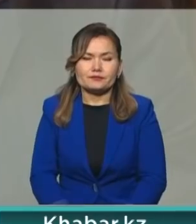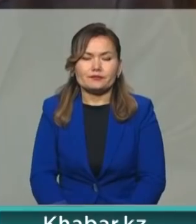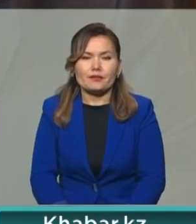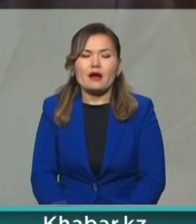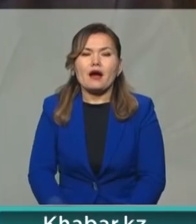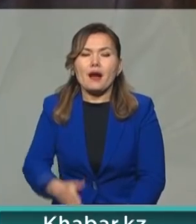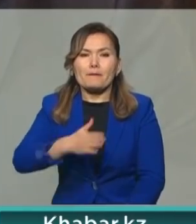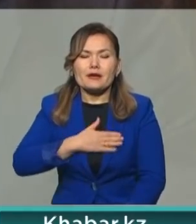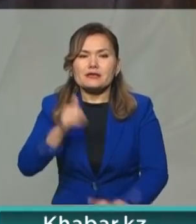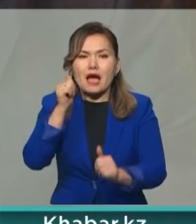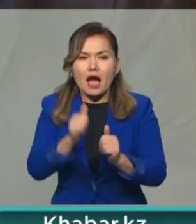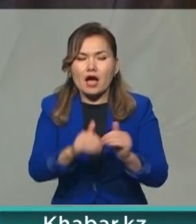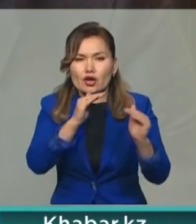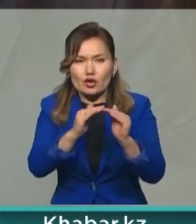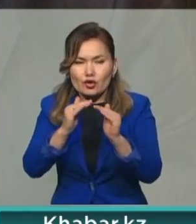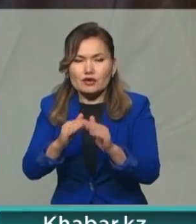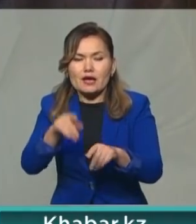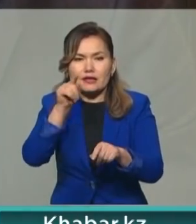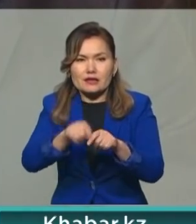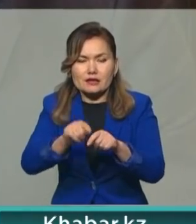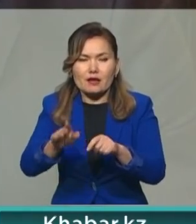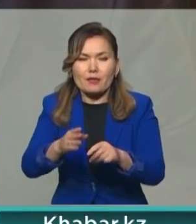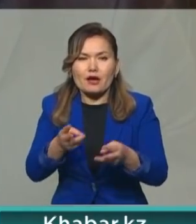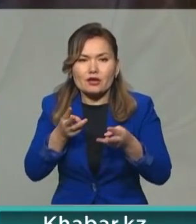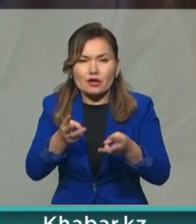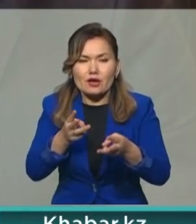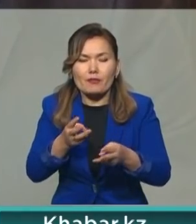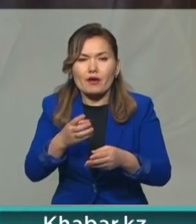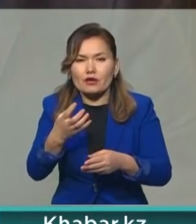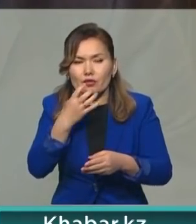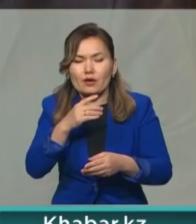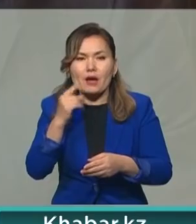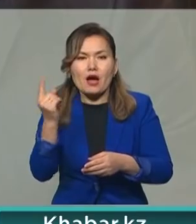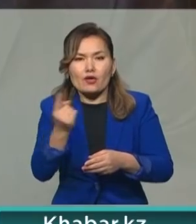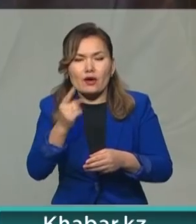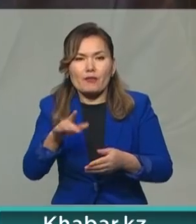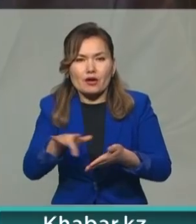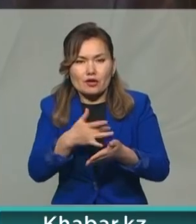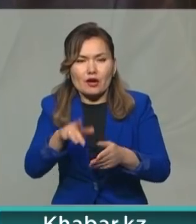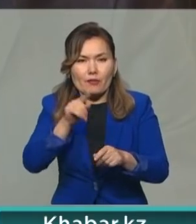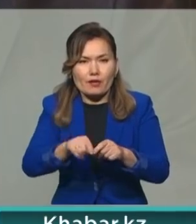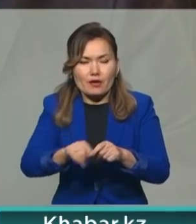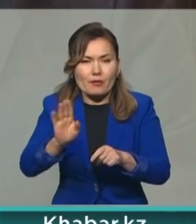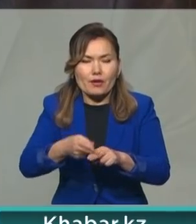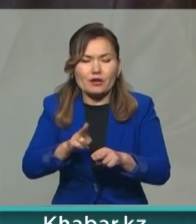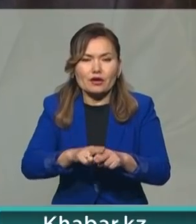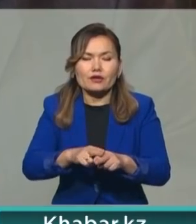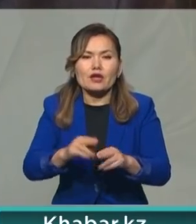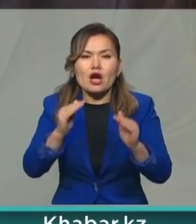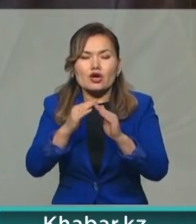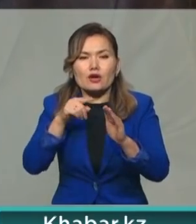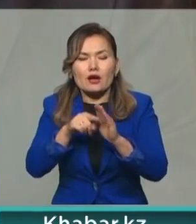Біз әр тұрғын үйді тексереміз. Жылудың ақысы есептегіш құралдардың мәліметіне сүйене отырып белгіленеді ғой. Сондықтан жылу пәтерге